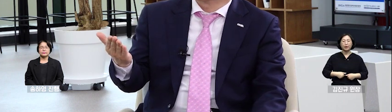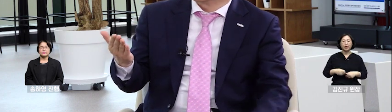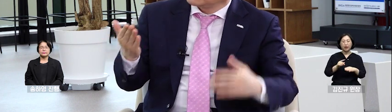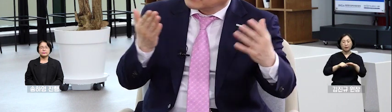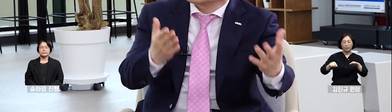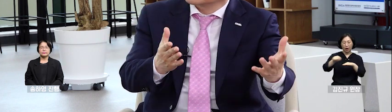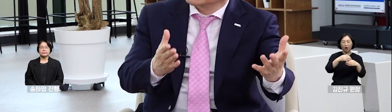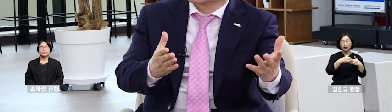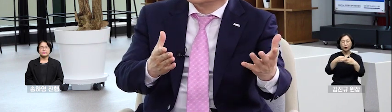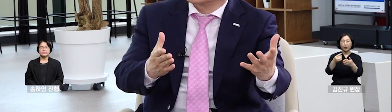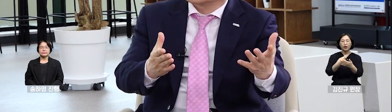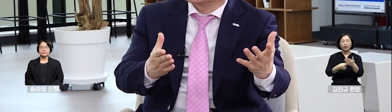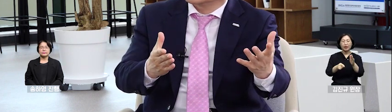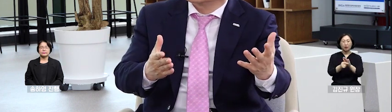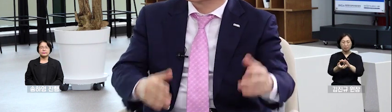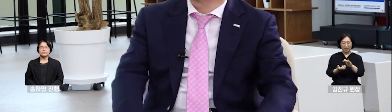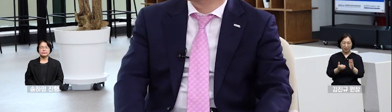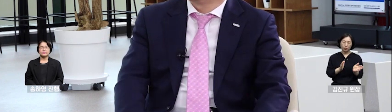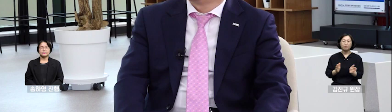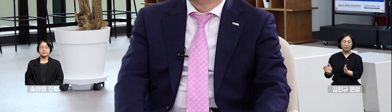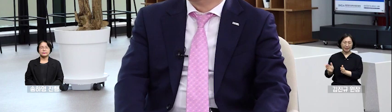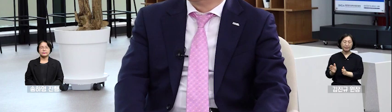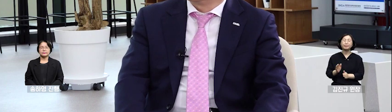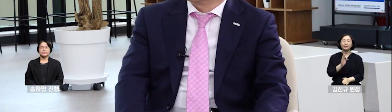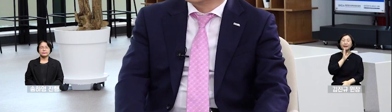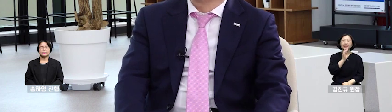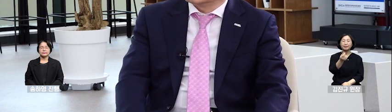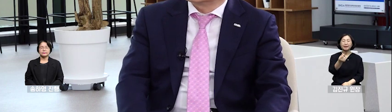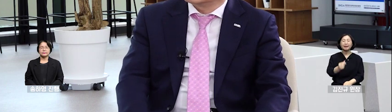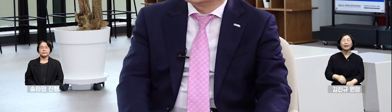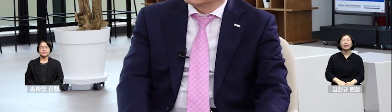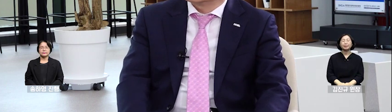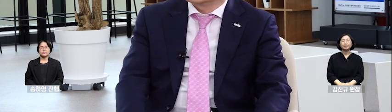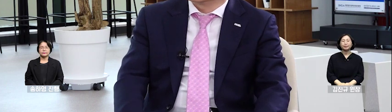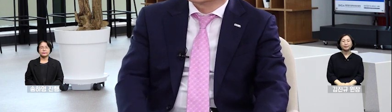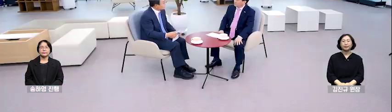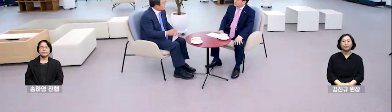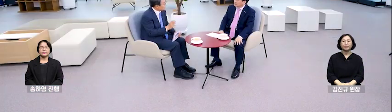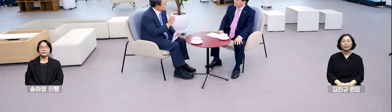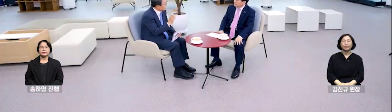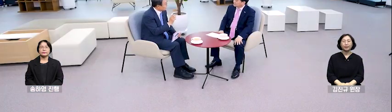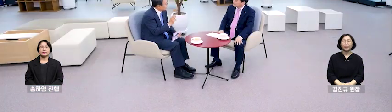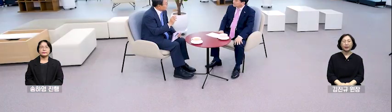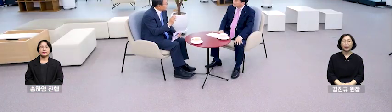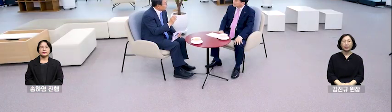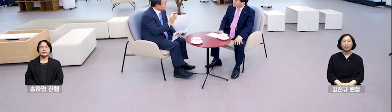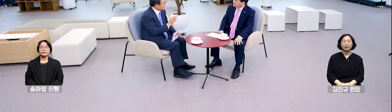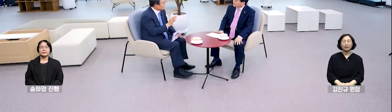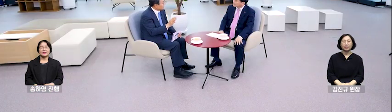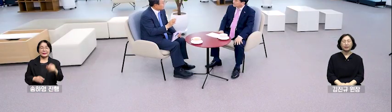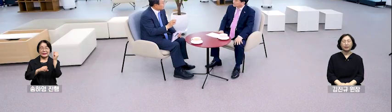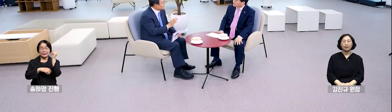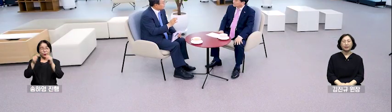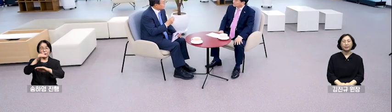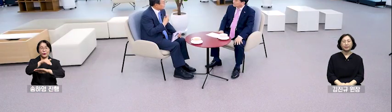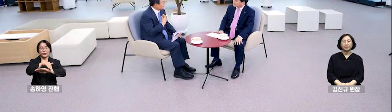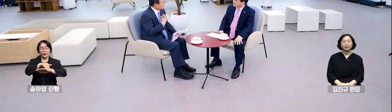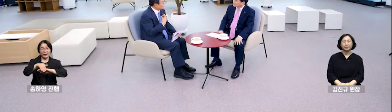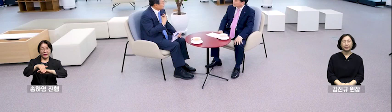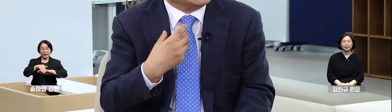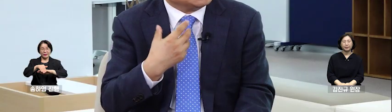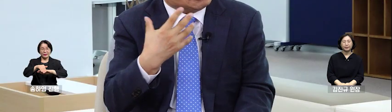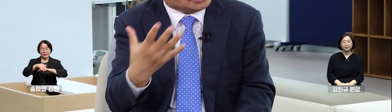선택하기 위해서 미리 미리 선점 에서 준비할 것 준비하고 했지 음 해야 되니까 그럼 왜 그래야 그 그 기본계획에 은